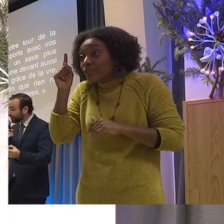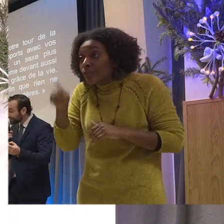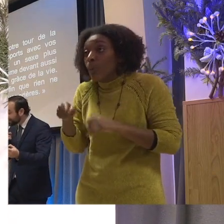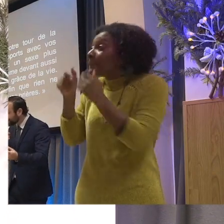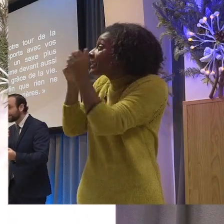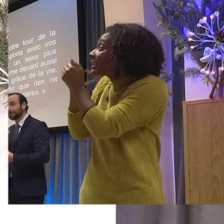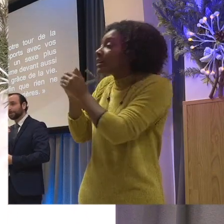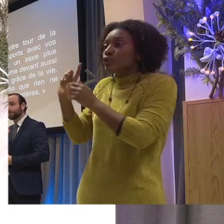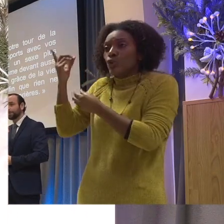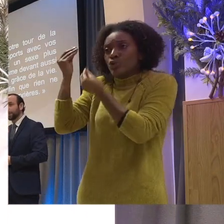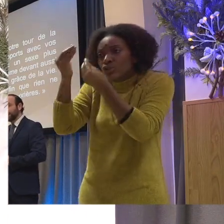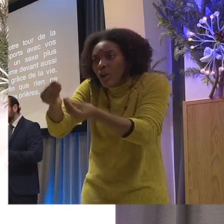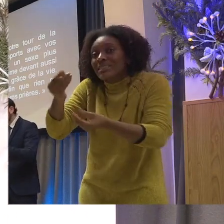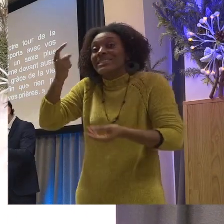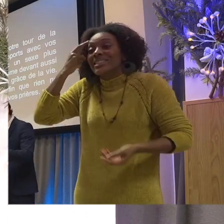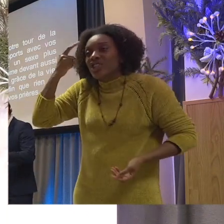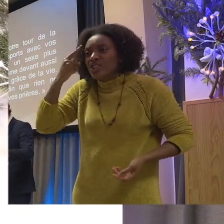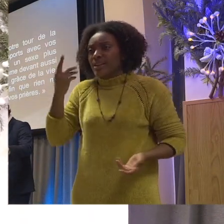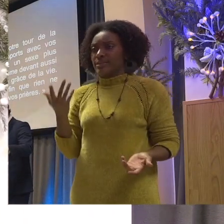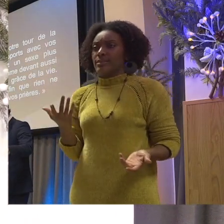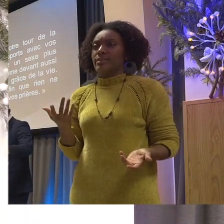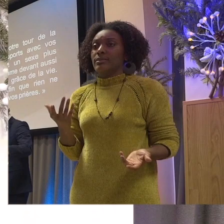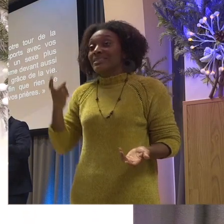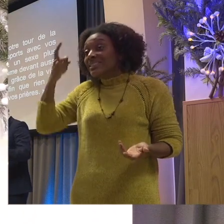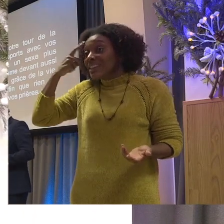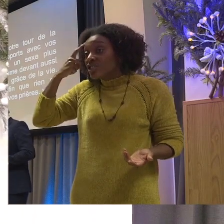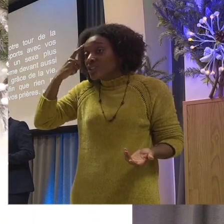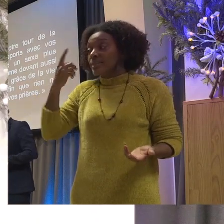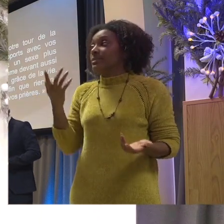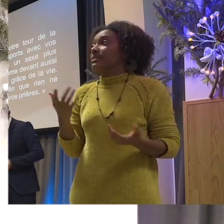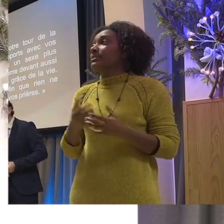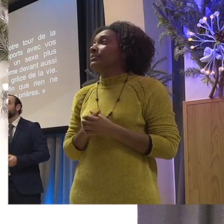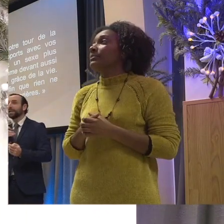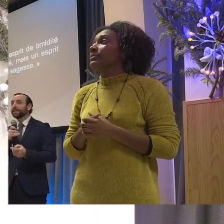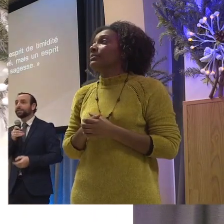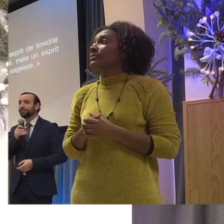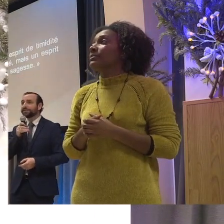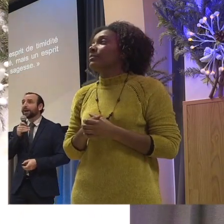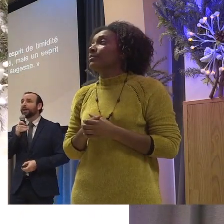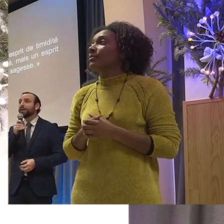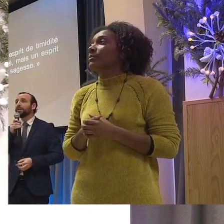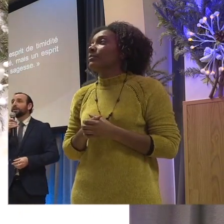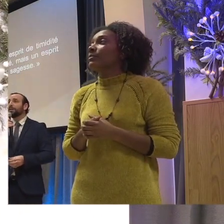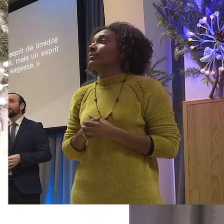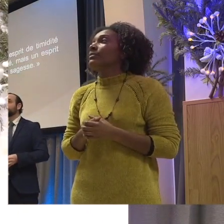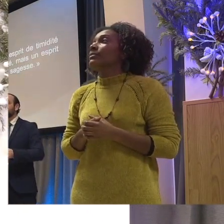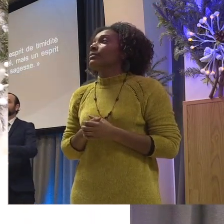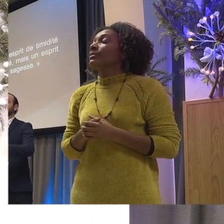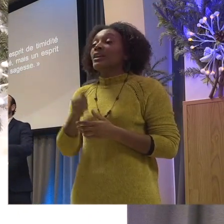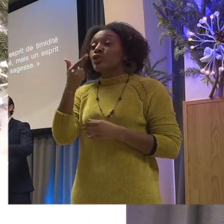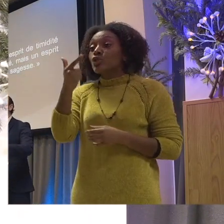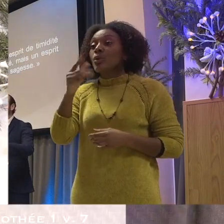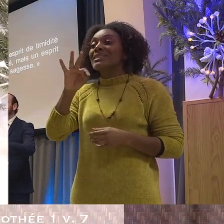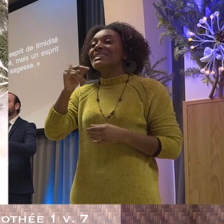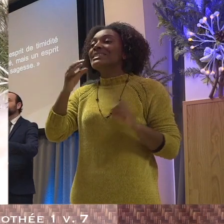de la sagesse. Un esprit de sagesse, selon cette parole qui est puissante et qui est vitale, ce n'est pas un